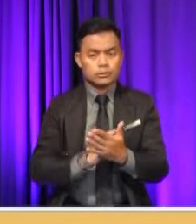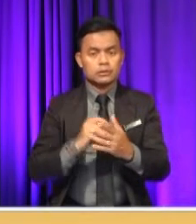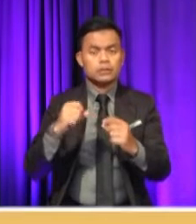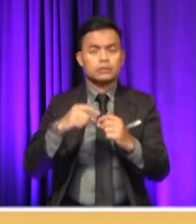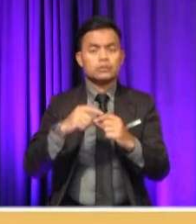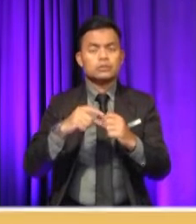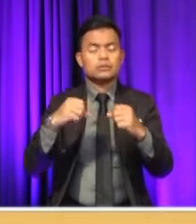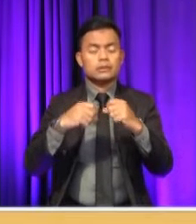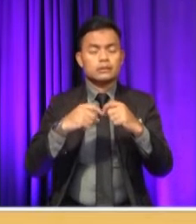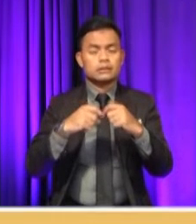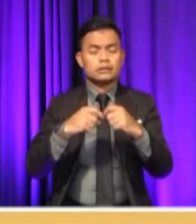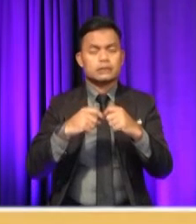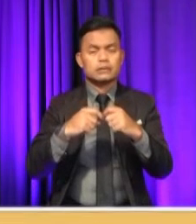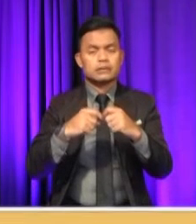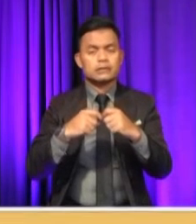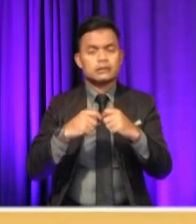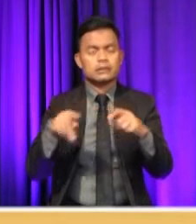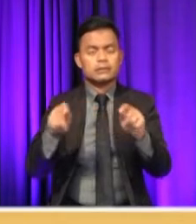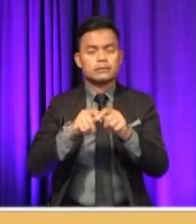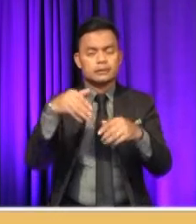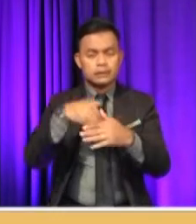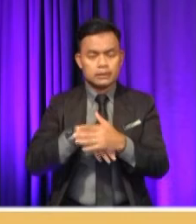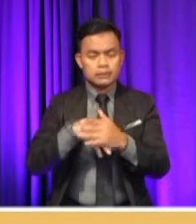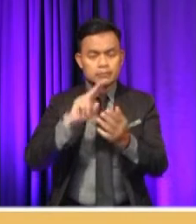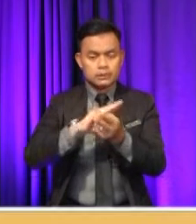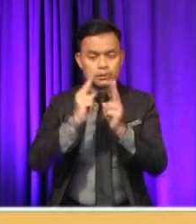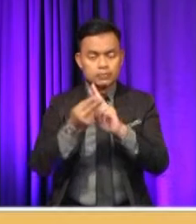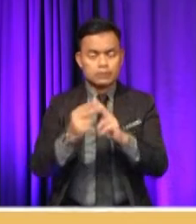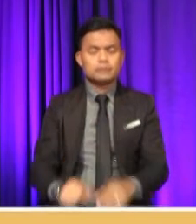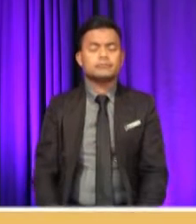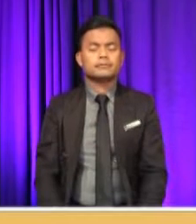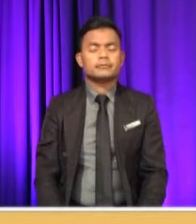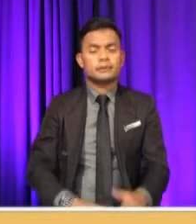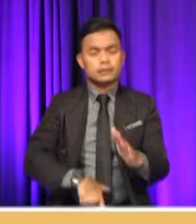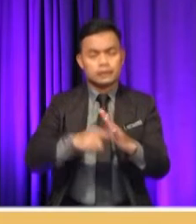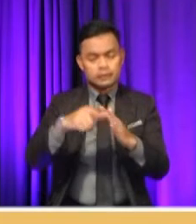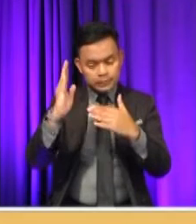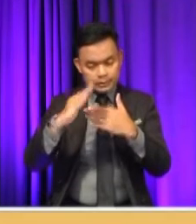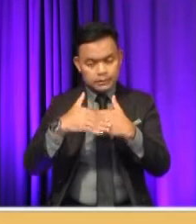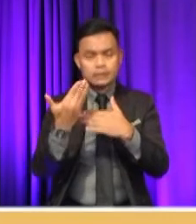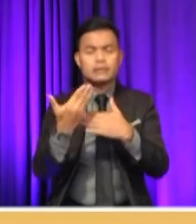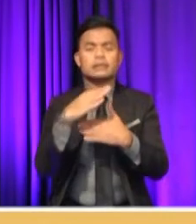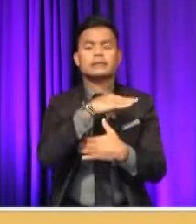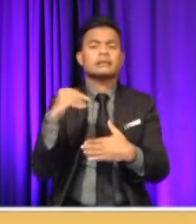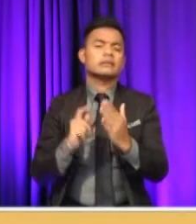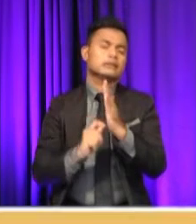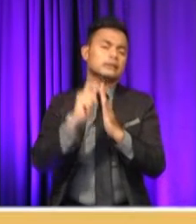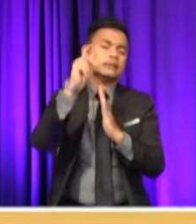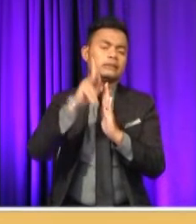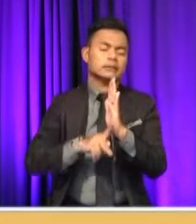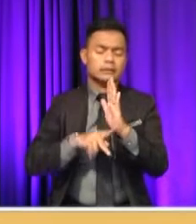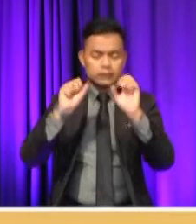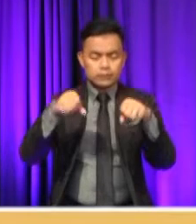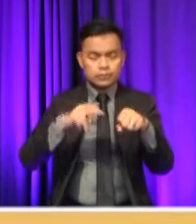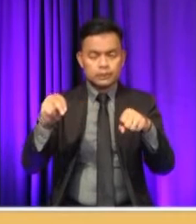pengubah. Okey. Motor arus ulang alik ini lebih ringkas dan tinggi keupayaan berbanding dengan motor arus